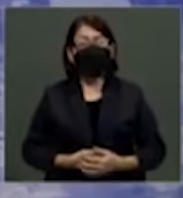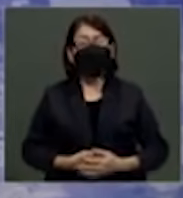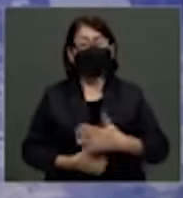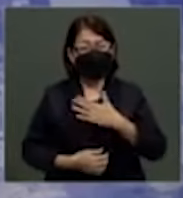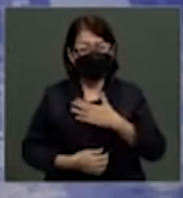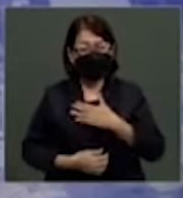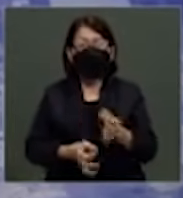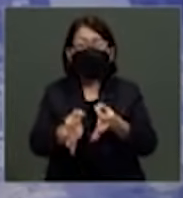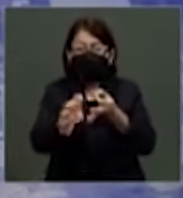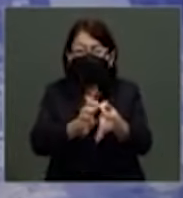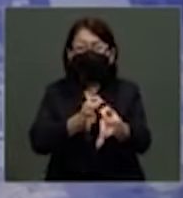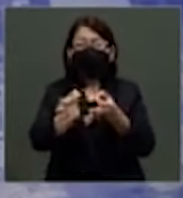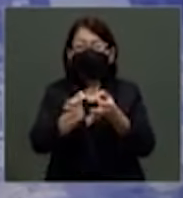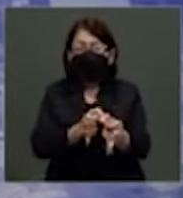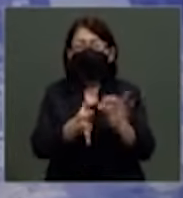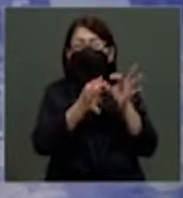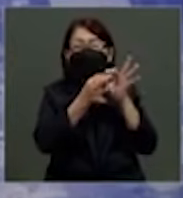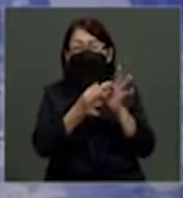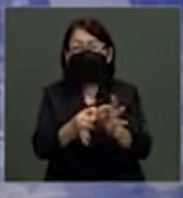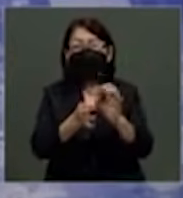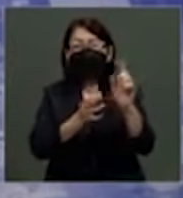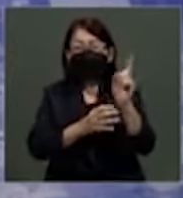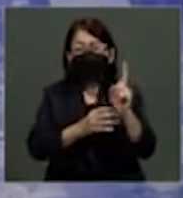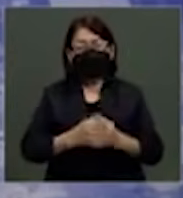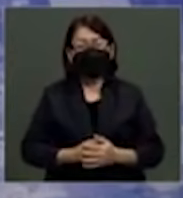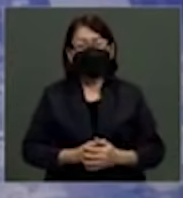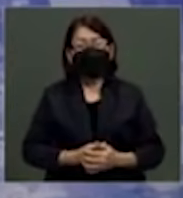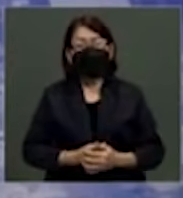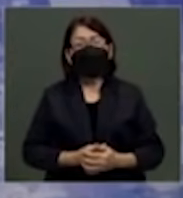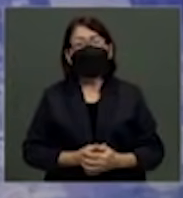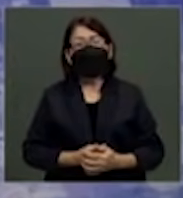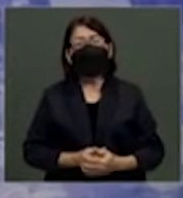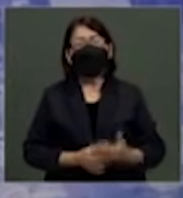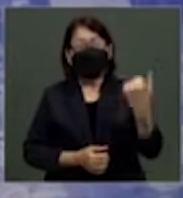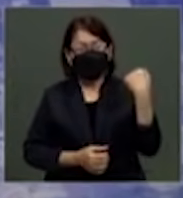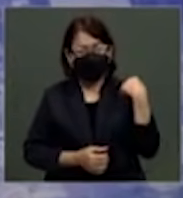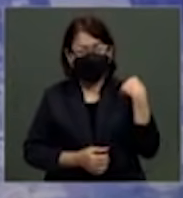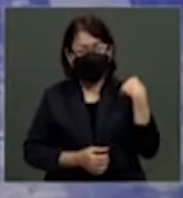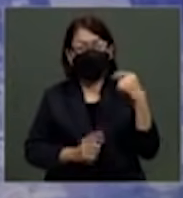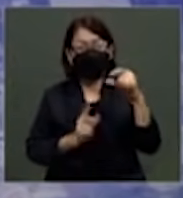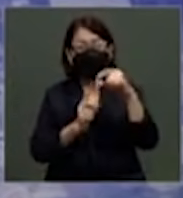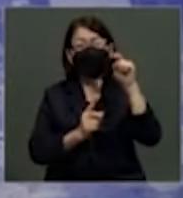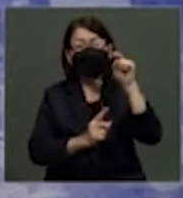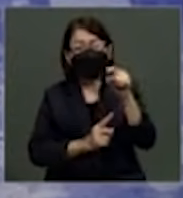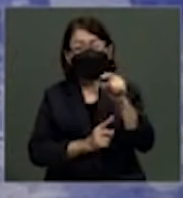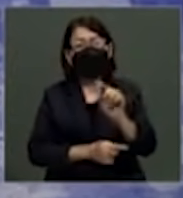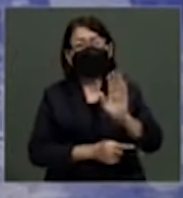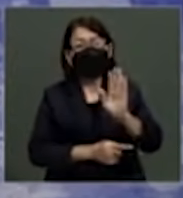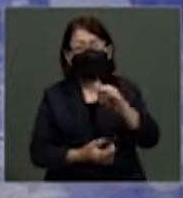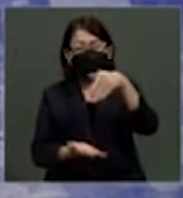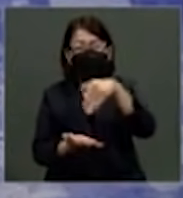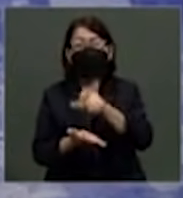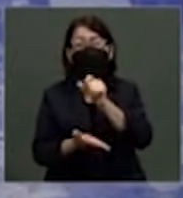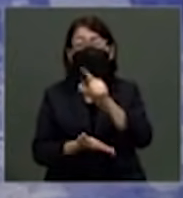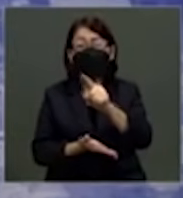ครับสวัสดีครับพี่น้องประชาชนที่เคารพรักทุกท่านครับวันนี้ก็จะได้มาขยายความนะครับ